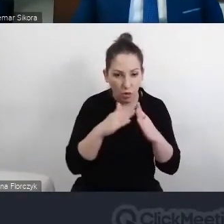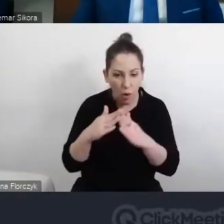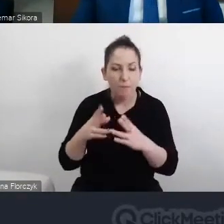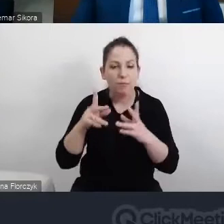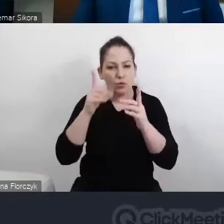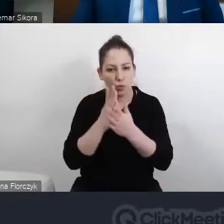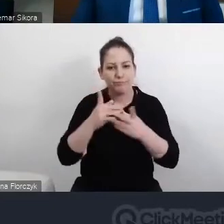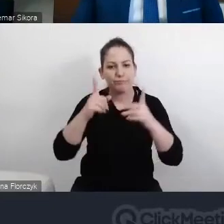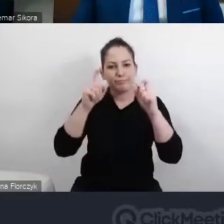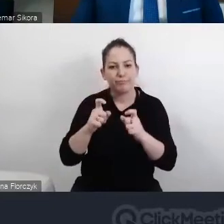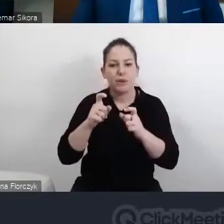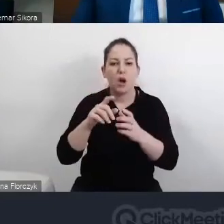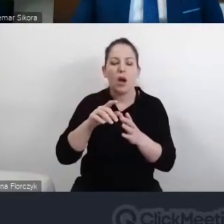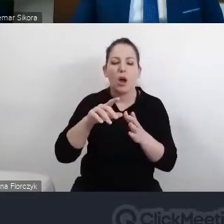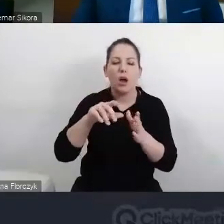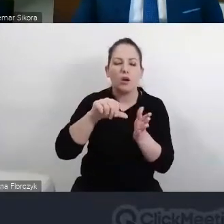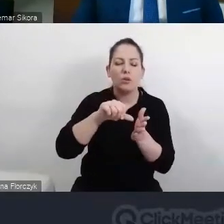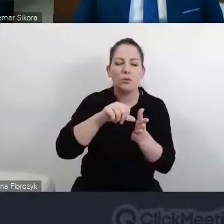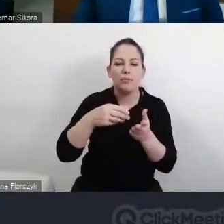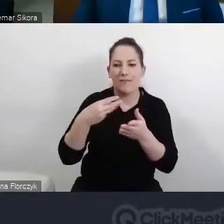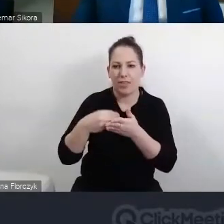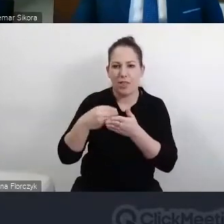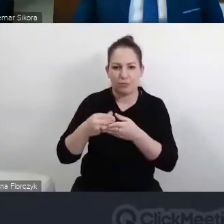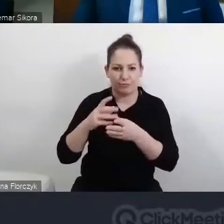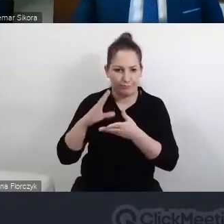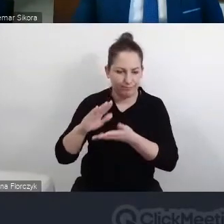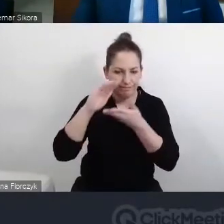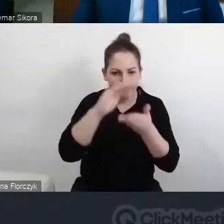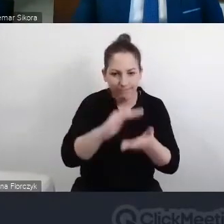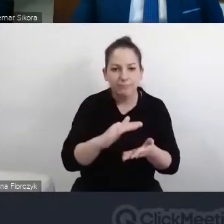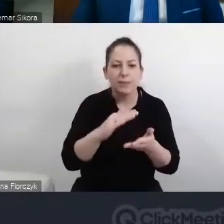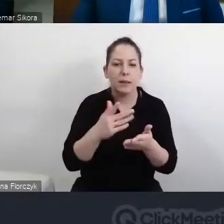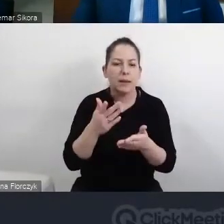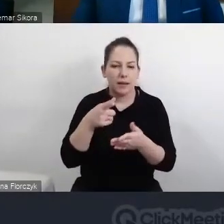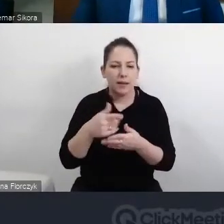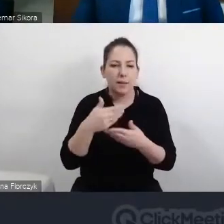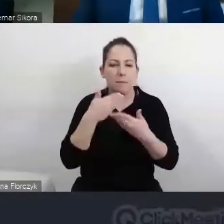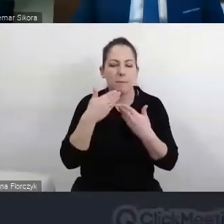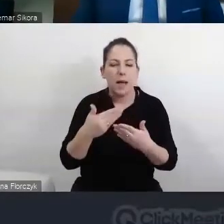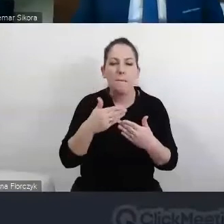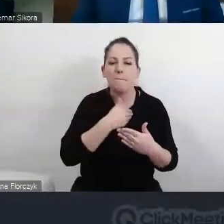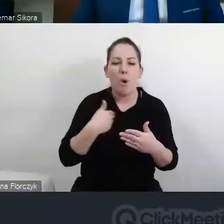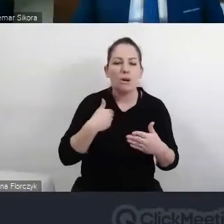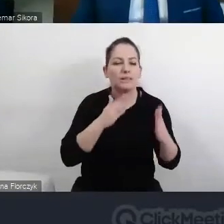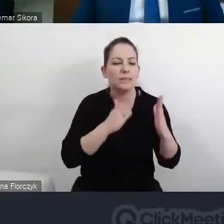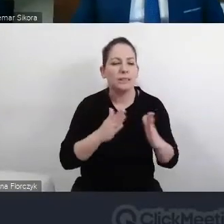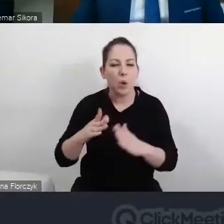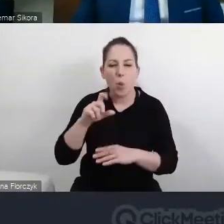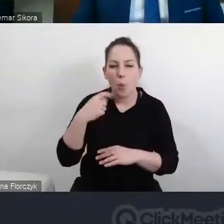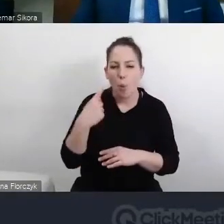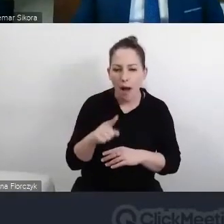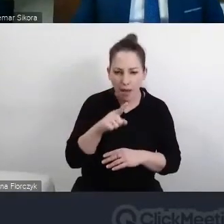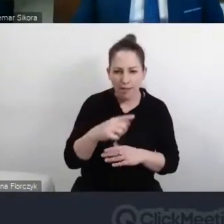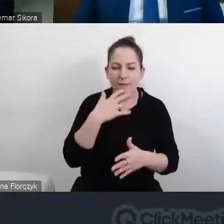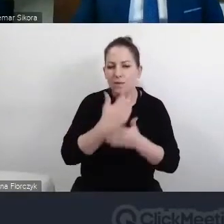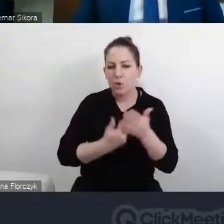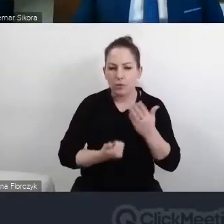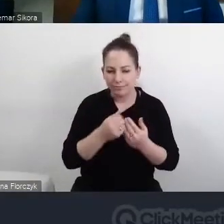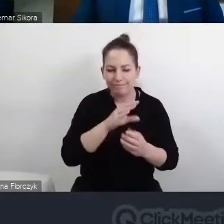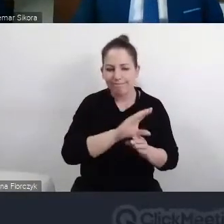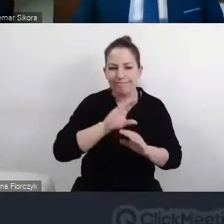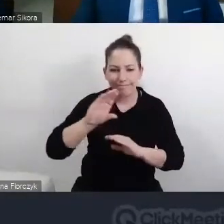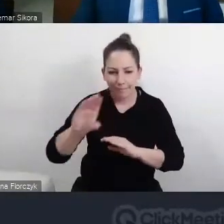uruchomione dość duże środki finansowe, tu między innymi z Polskiego Ładu wykorzystamy sporą dotację,